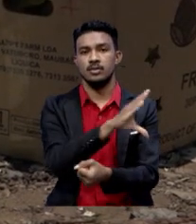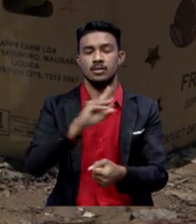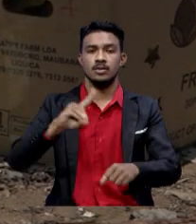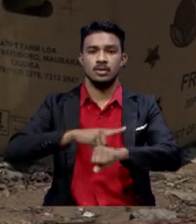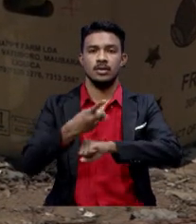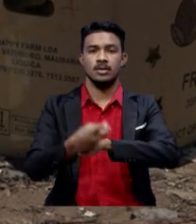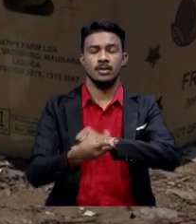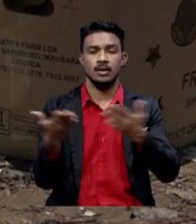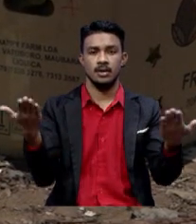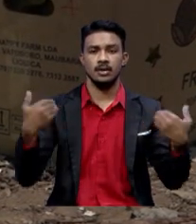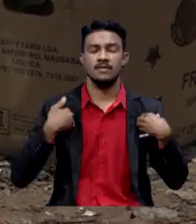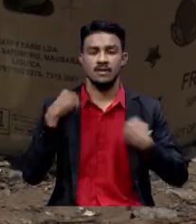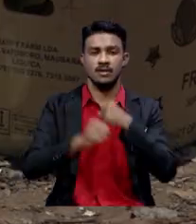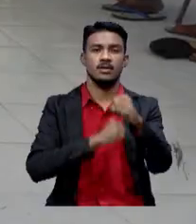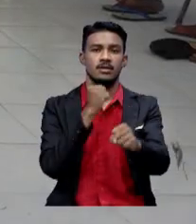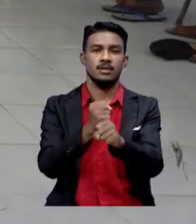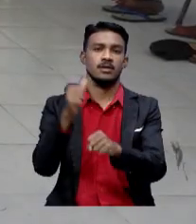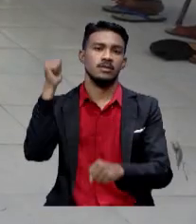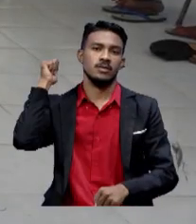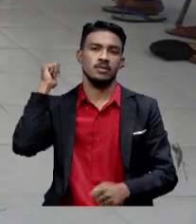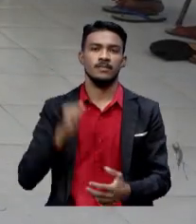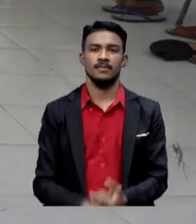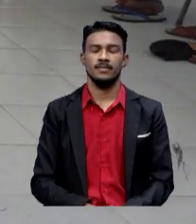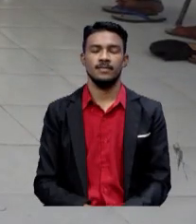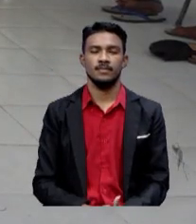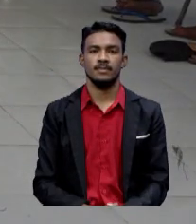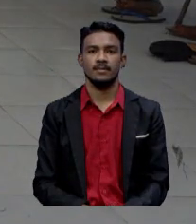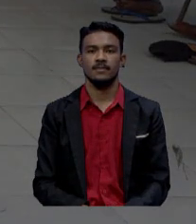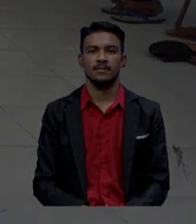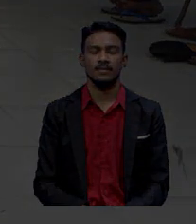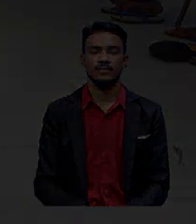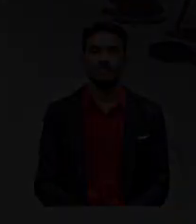akontese iha Tinankotu. Gasparinha de Souza, Jacinto Fuca, GMN.